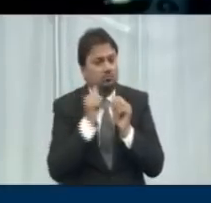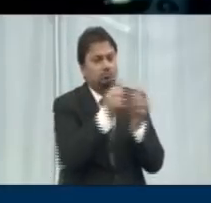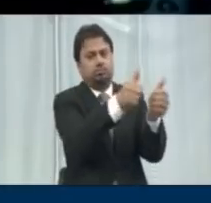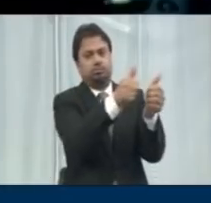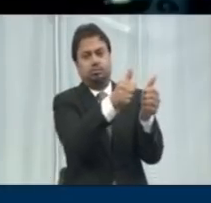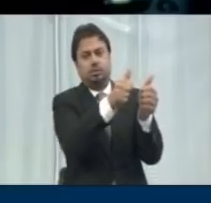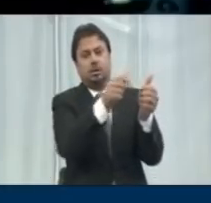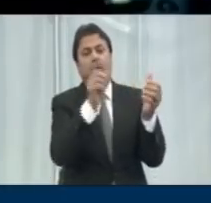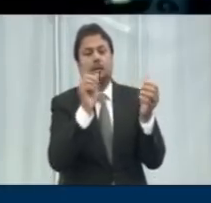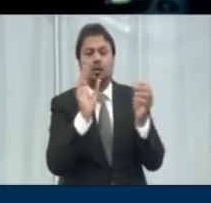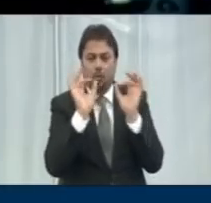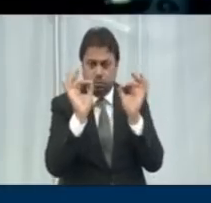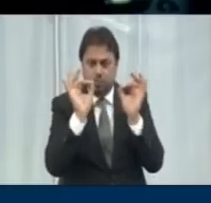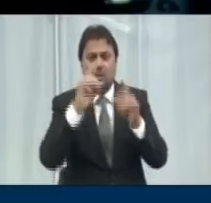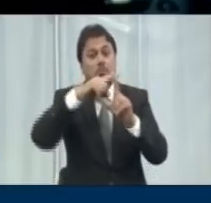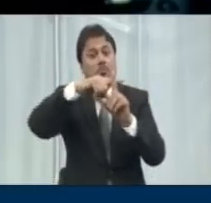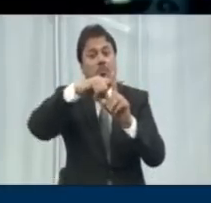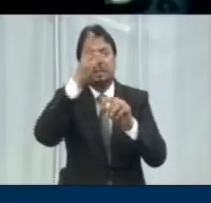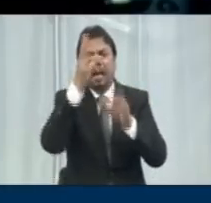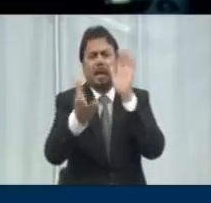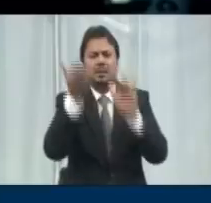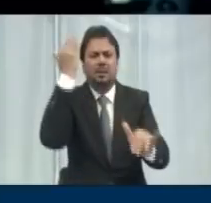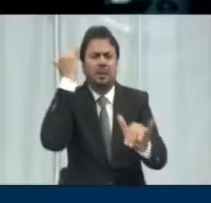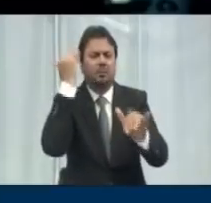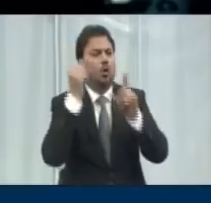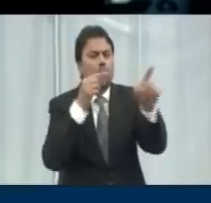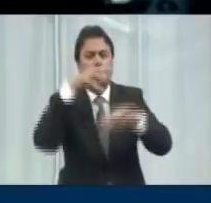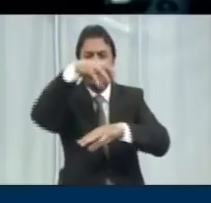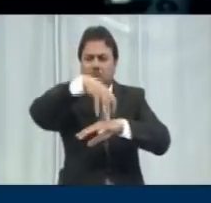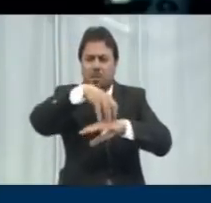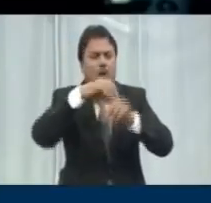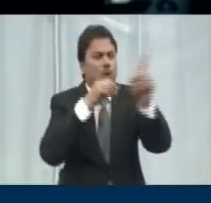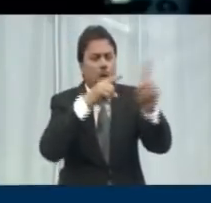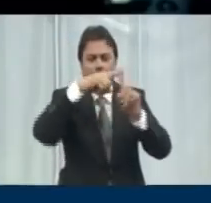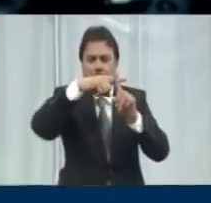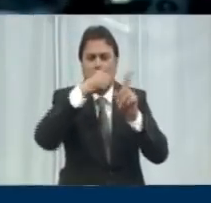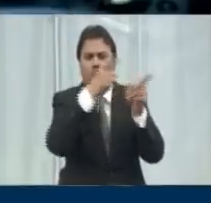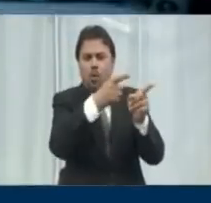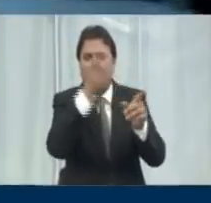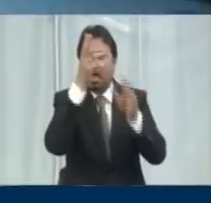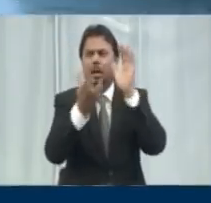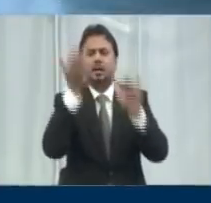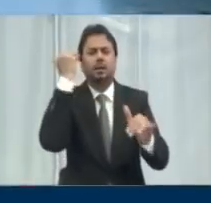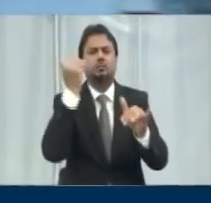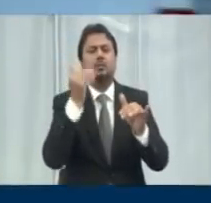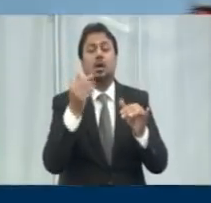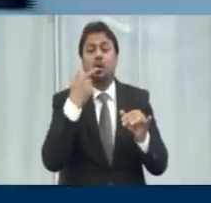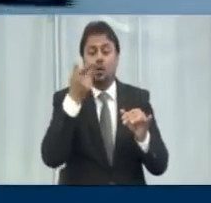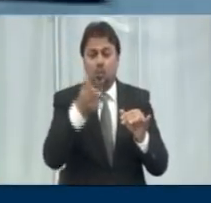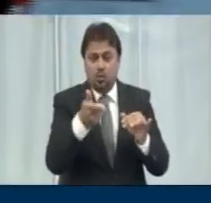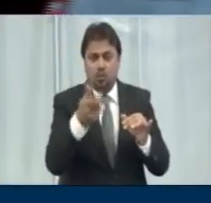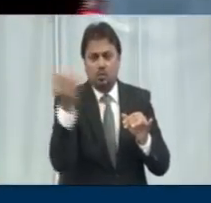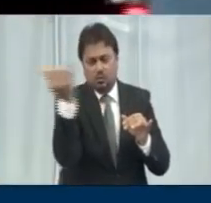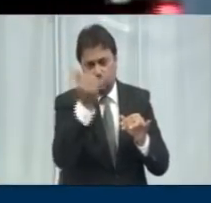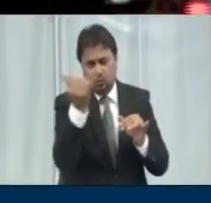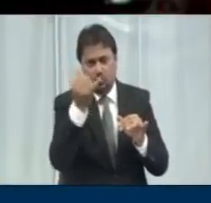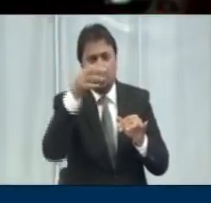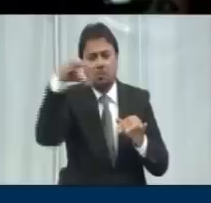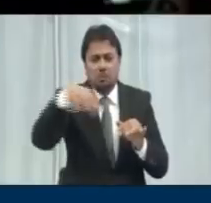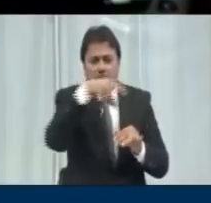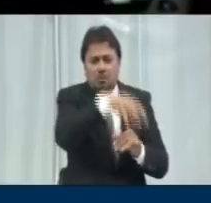باعتبار أن هنالك أماكن مسيحية قديمة وهنالك أيضا منطقة الروبان وغير ذلك. على كل حال هذه مناطق